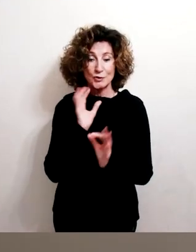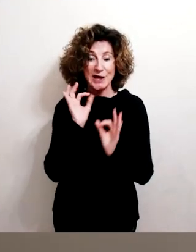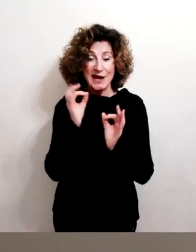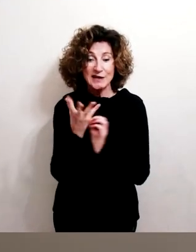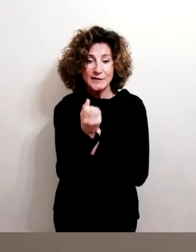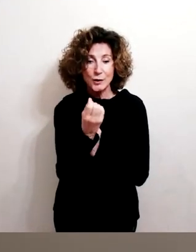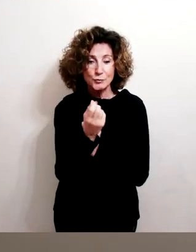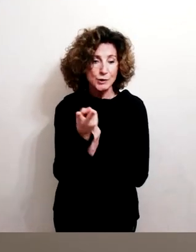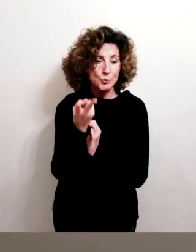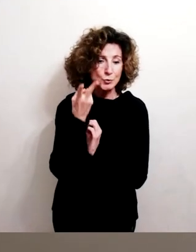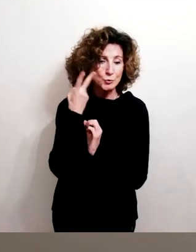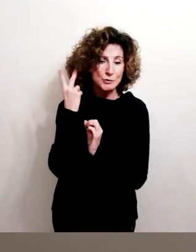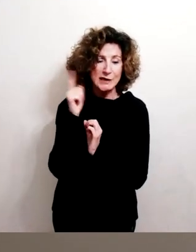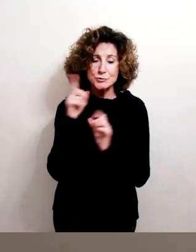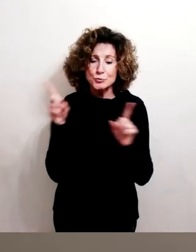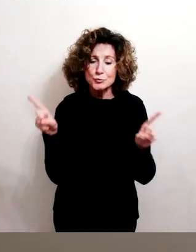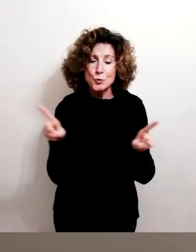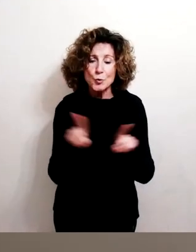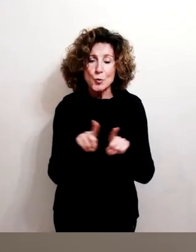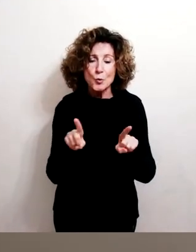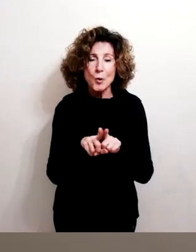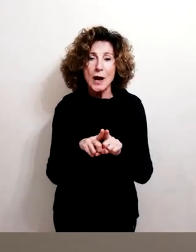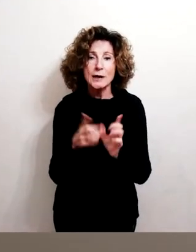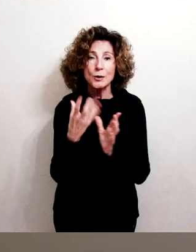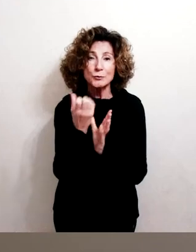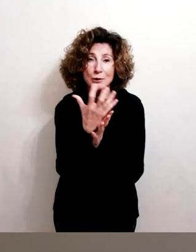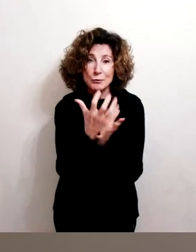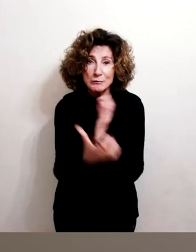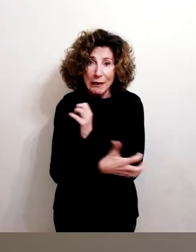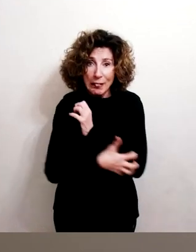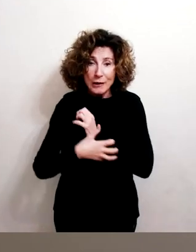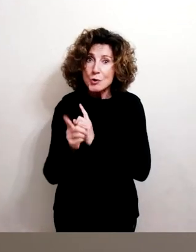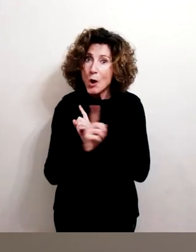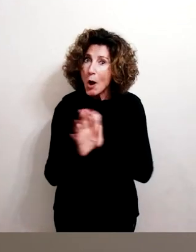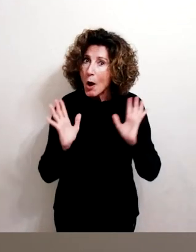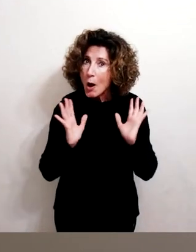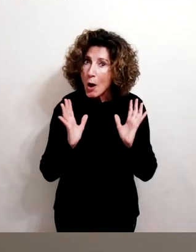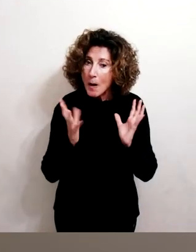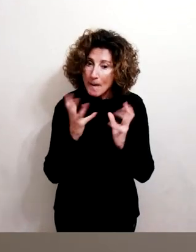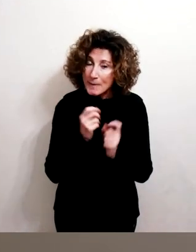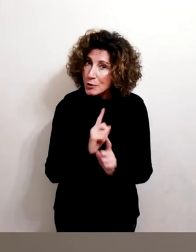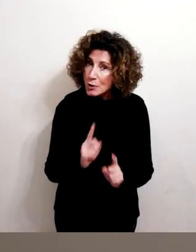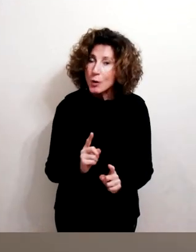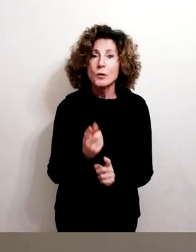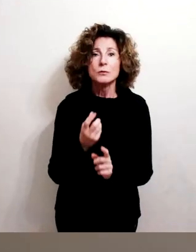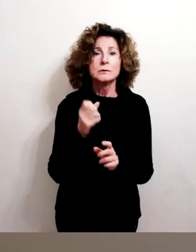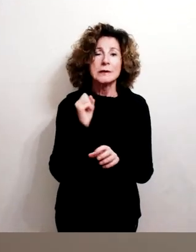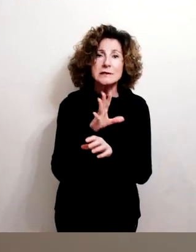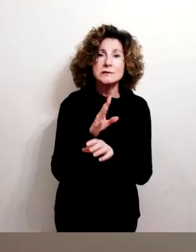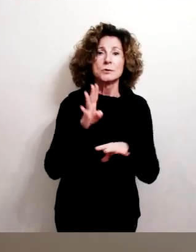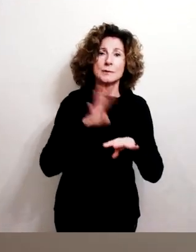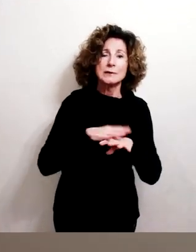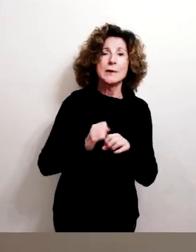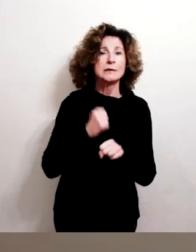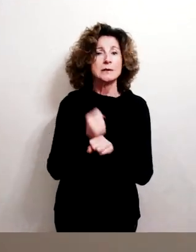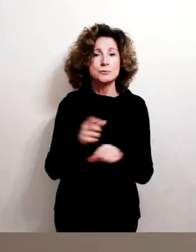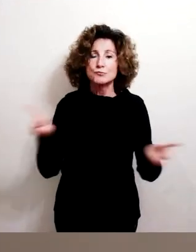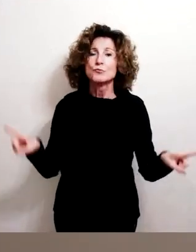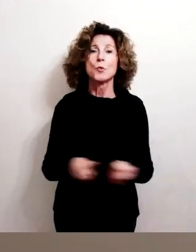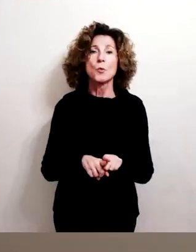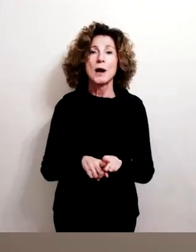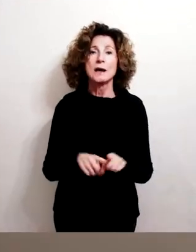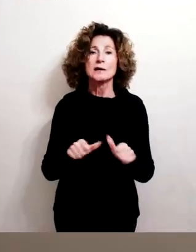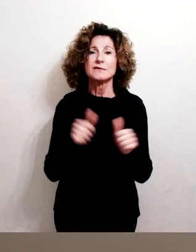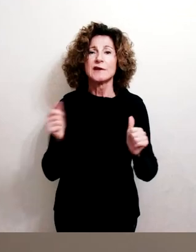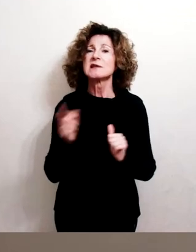agli stessi contenuti dell'utente non c'è un impoverimento di contenuti la lezione di matematico di storia è la stessa